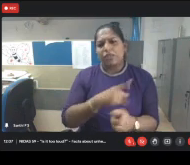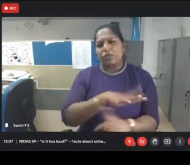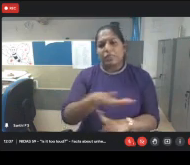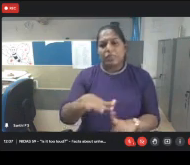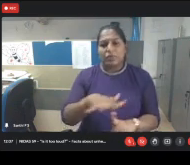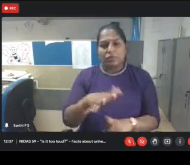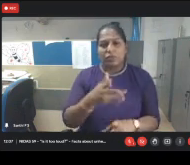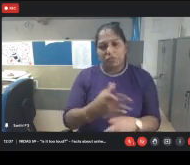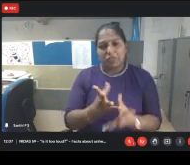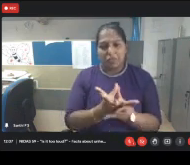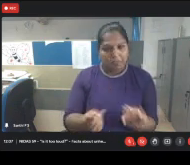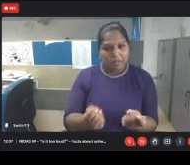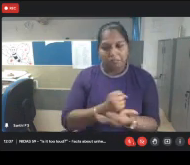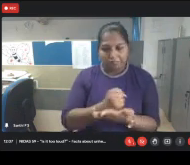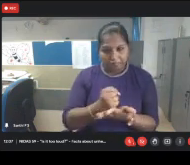അതേ തുടർന്നുണ്ടായ